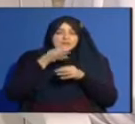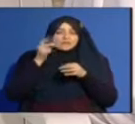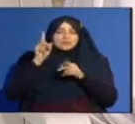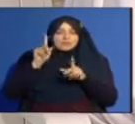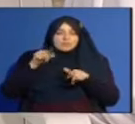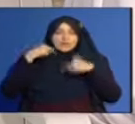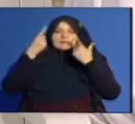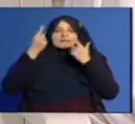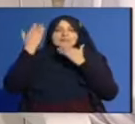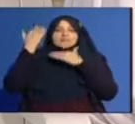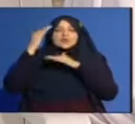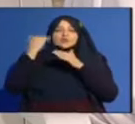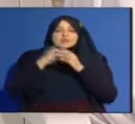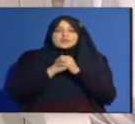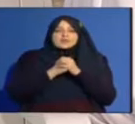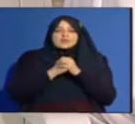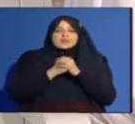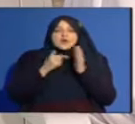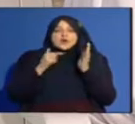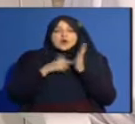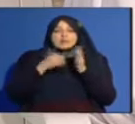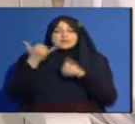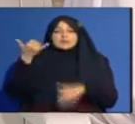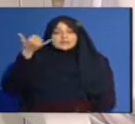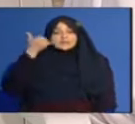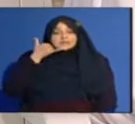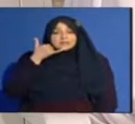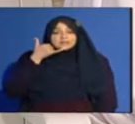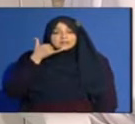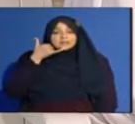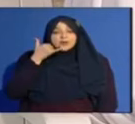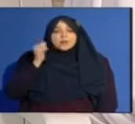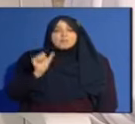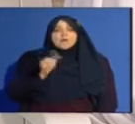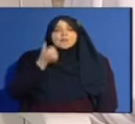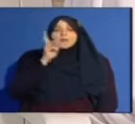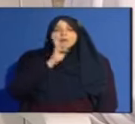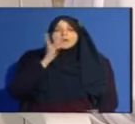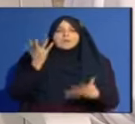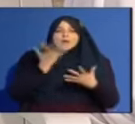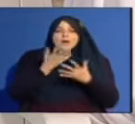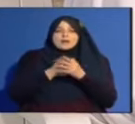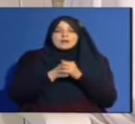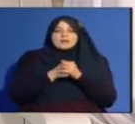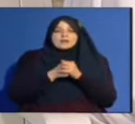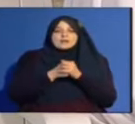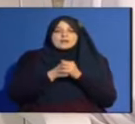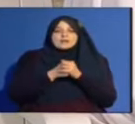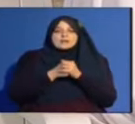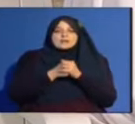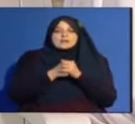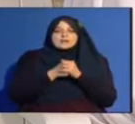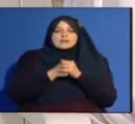بلاد الغربة. نعم. وحينما اتصل أول مشكلة طرحها قال لي عندي مشكلة